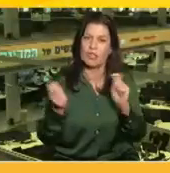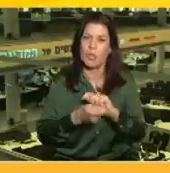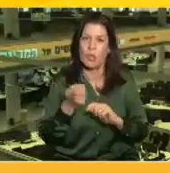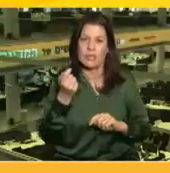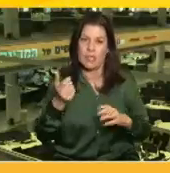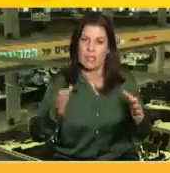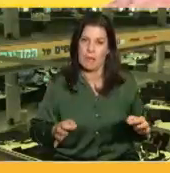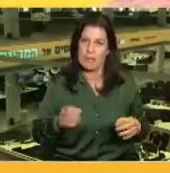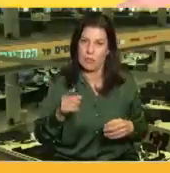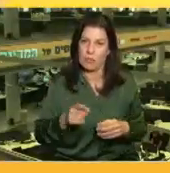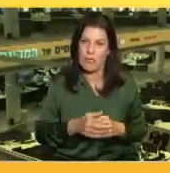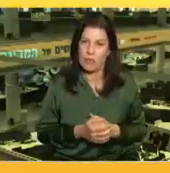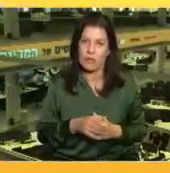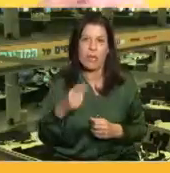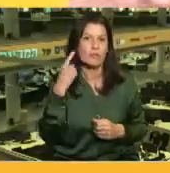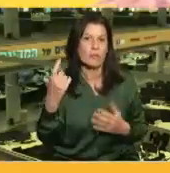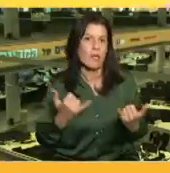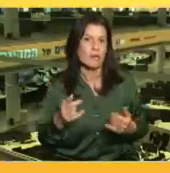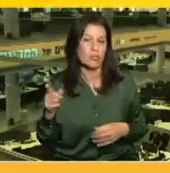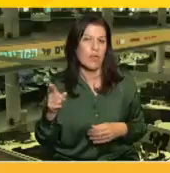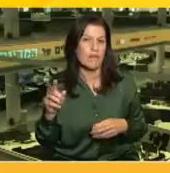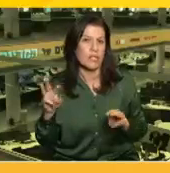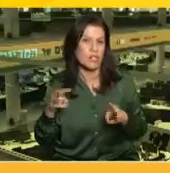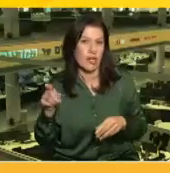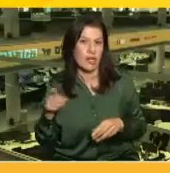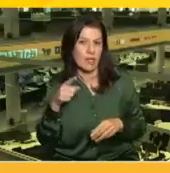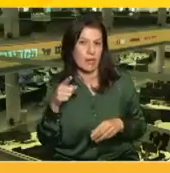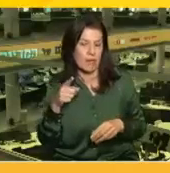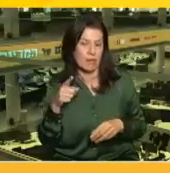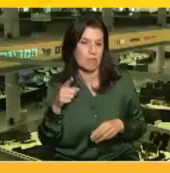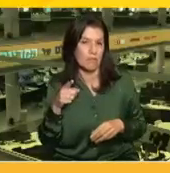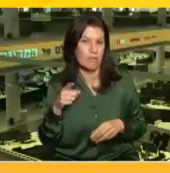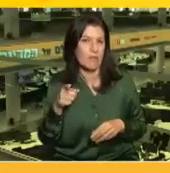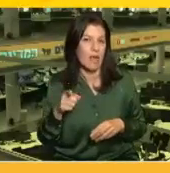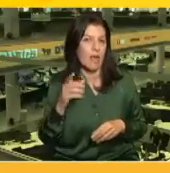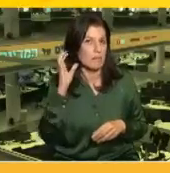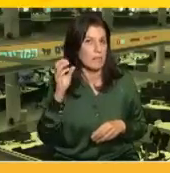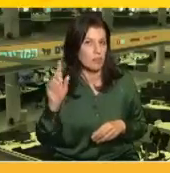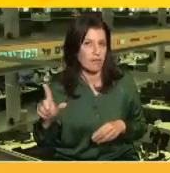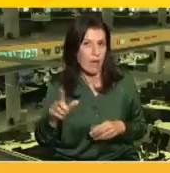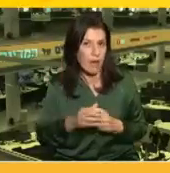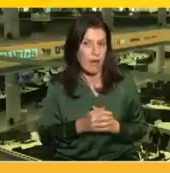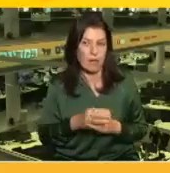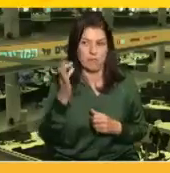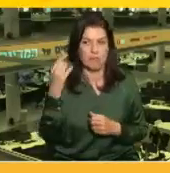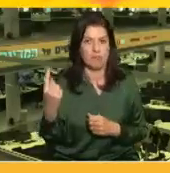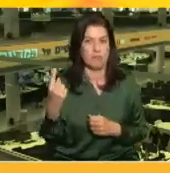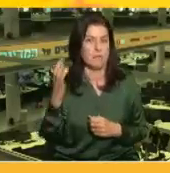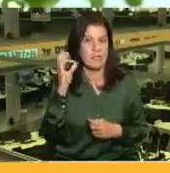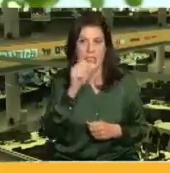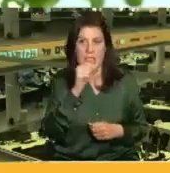את המציאות הזאת. שירי, אבל כשאת שומעת את שירי שנייה, כן. כשאת שומעת את שירי, את הזווית שלה כזמרת מבצעת, שנמצאת